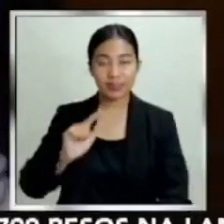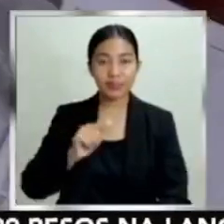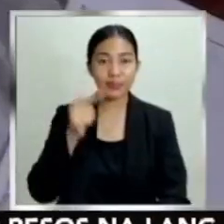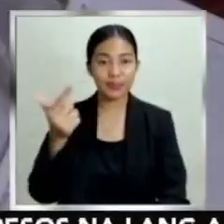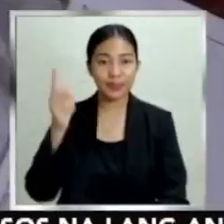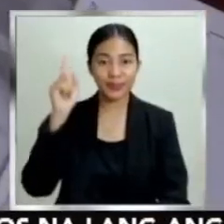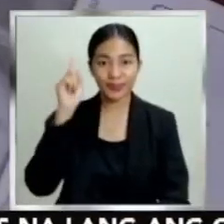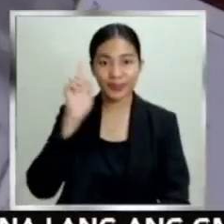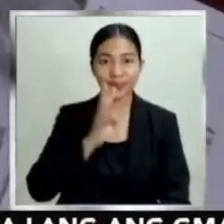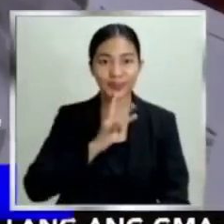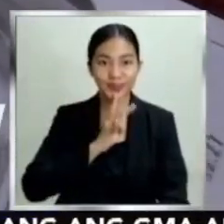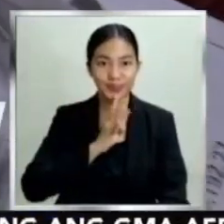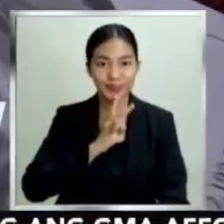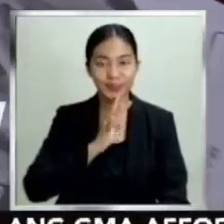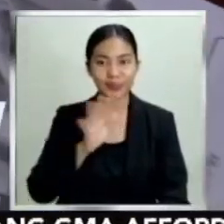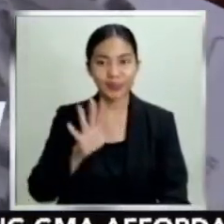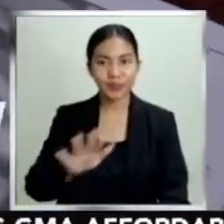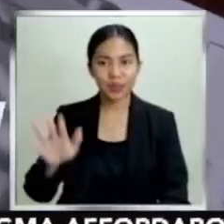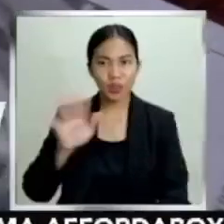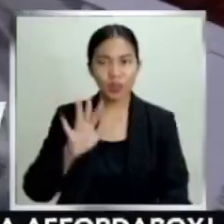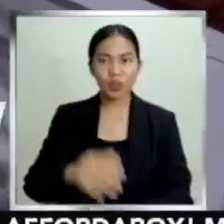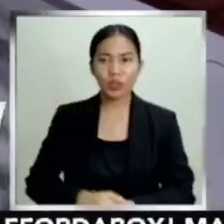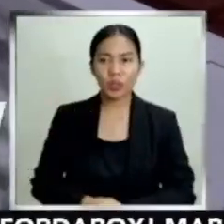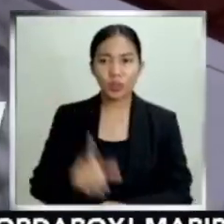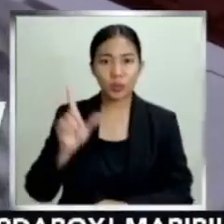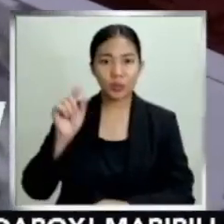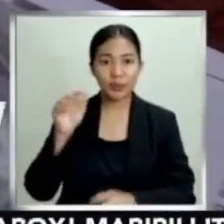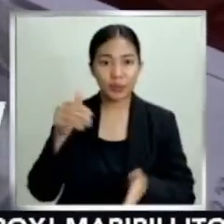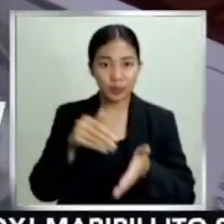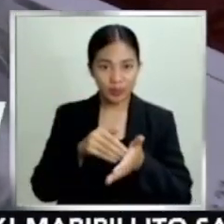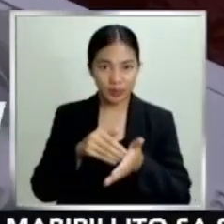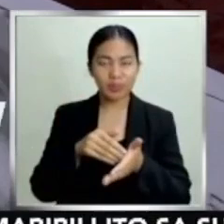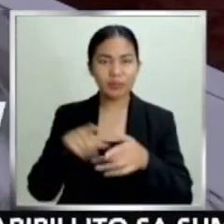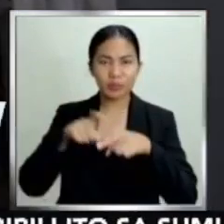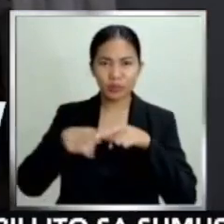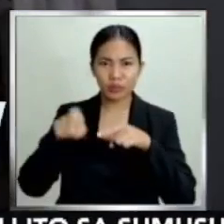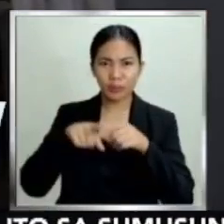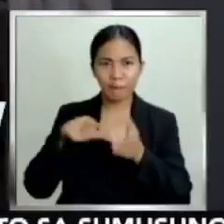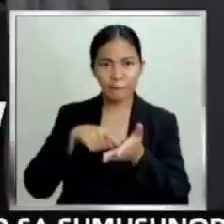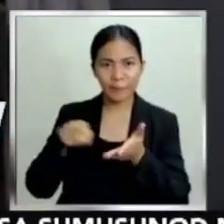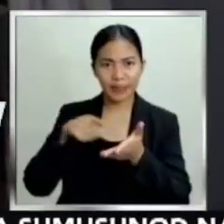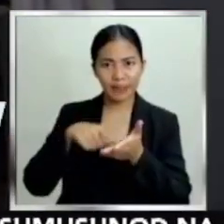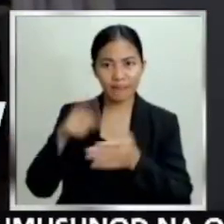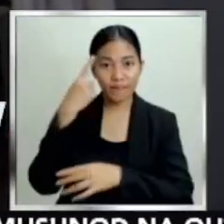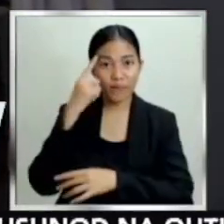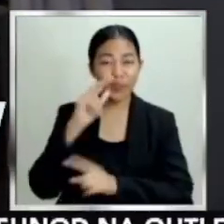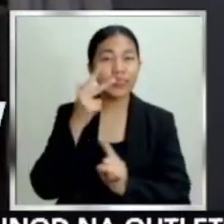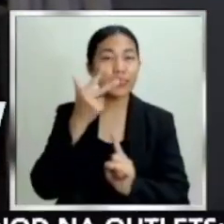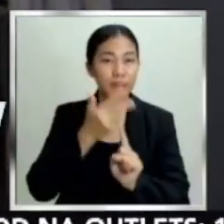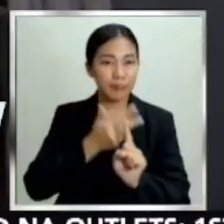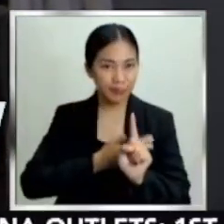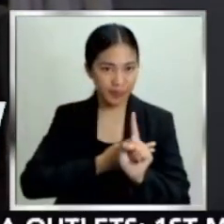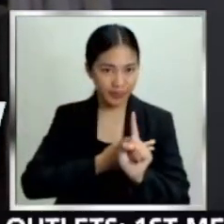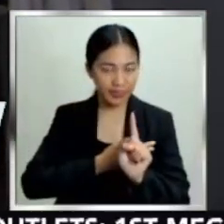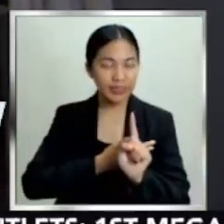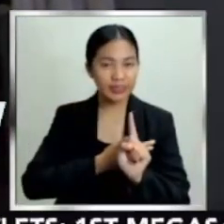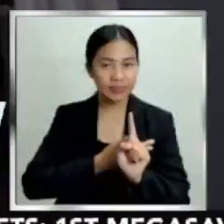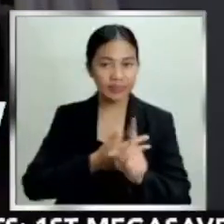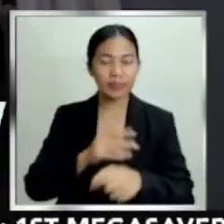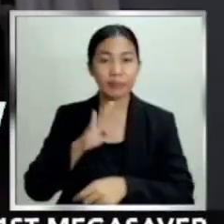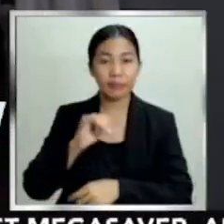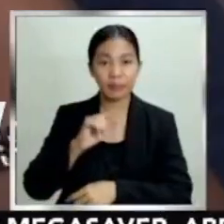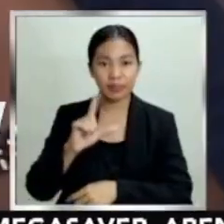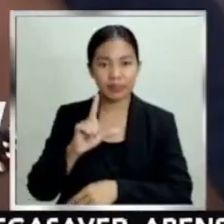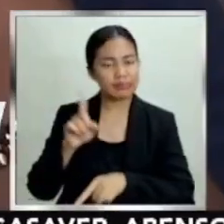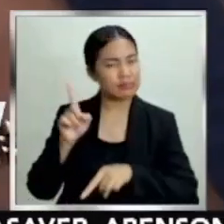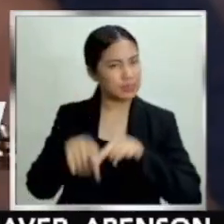Mahigit 2,000 pisong electric bill ang binubunong ngayon ni Nanay Daisy para sa 3 buwang singil sa kuryente. Di niya ito mabayaran dahil hindi sumasapat